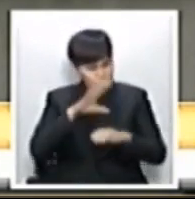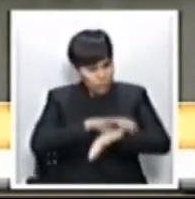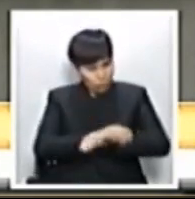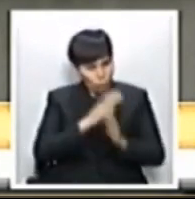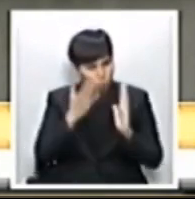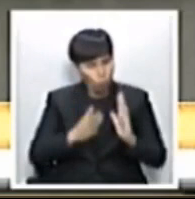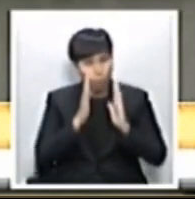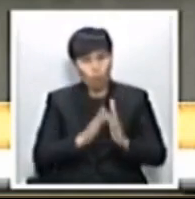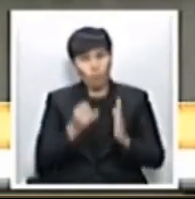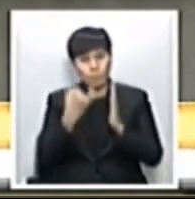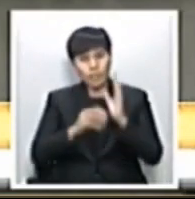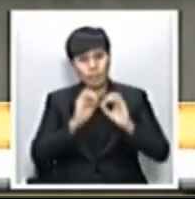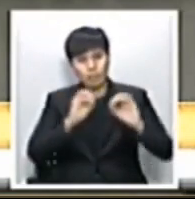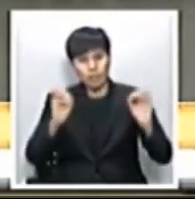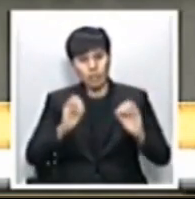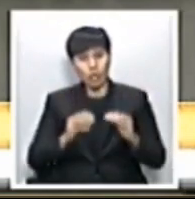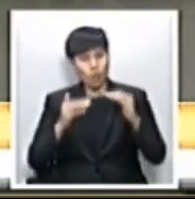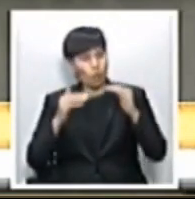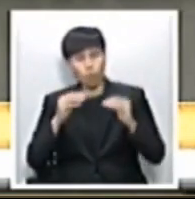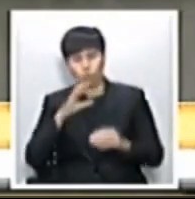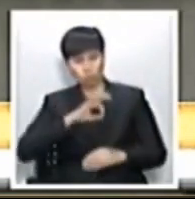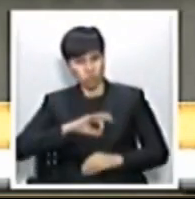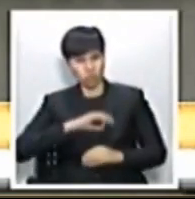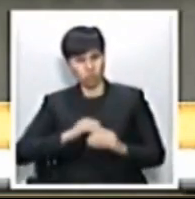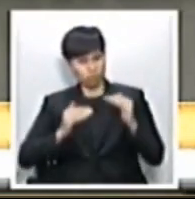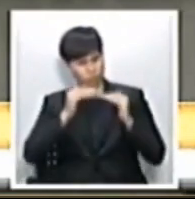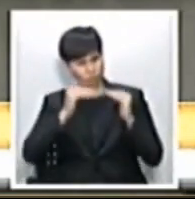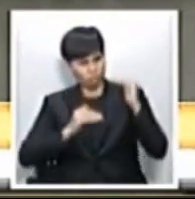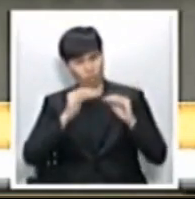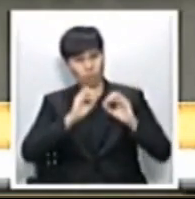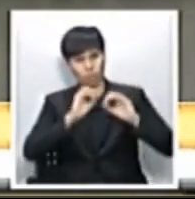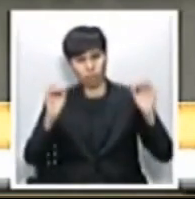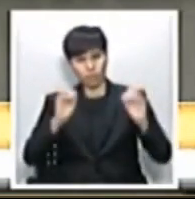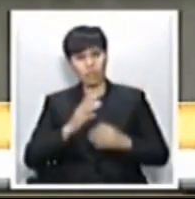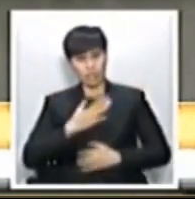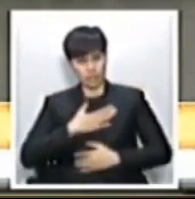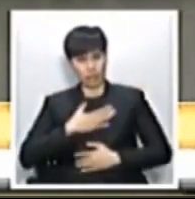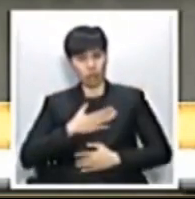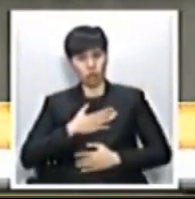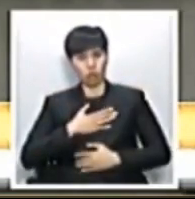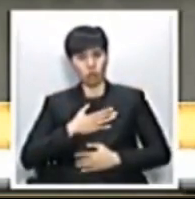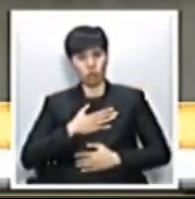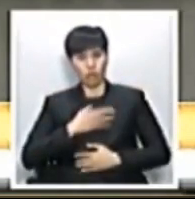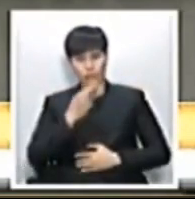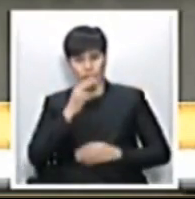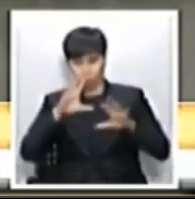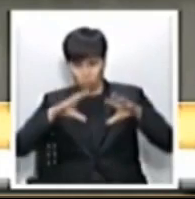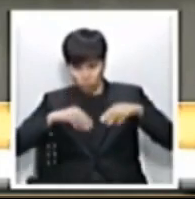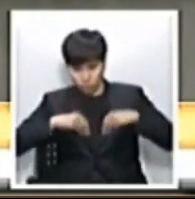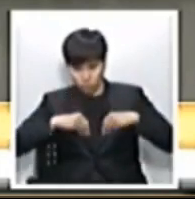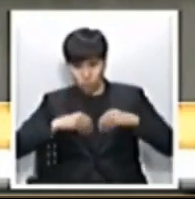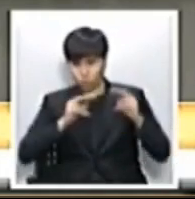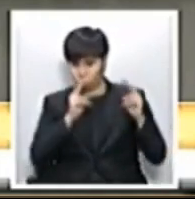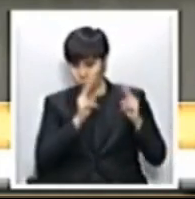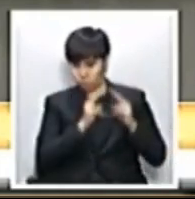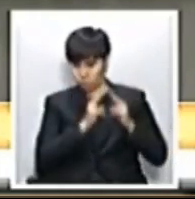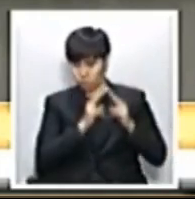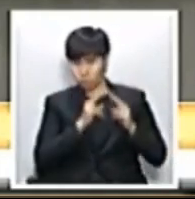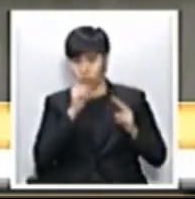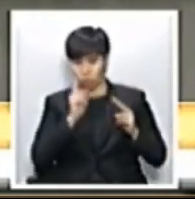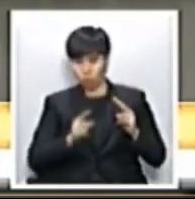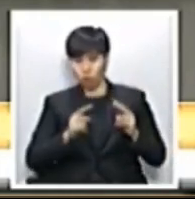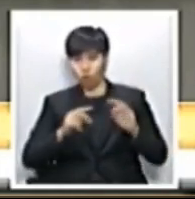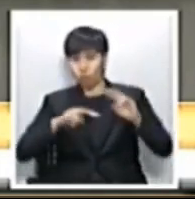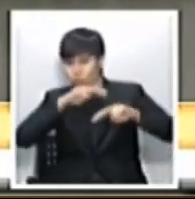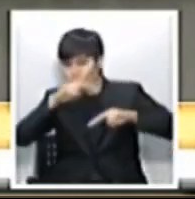ามันจะเกิดรู้สึกของความไม่ยุติธรรมอย่างไรแต่อย่างไรก็แล้วแต่ดิฉันก็เห็นด้วยว่าคดีข่มขืนนี้ควรจะได้รับการ